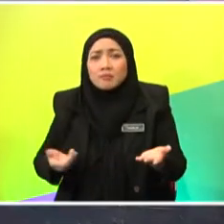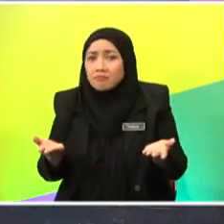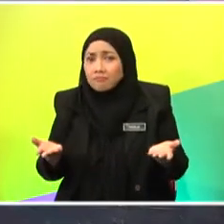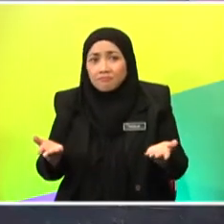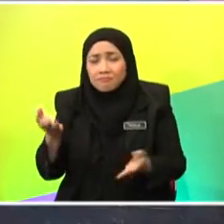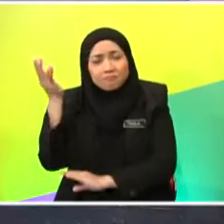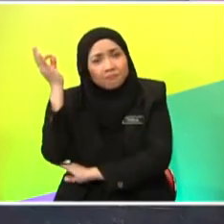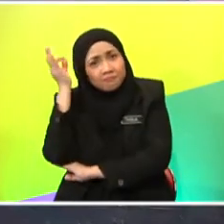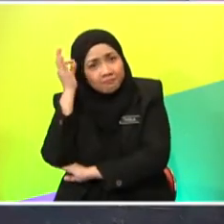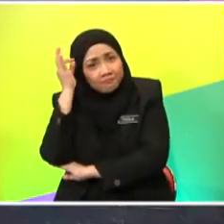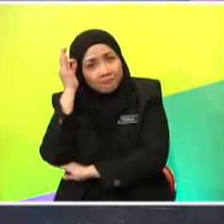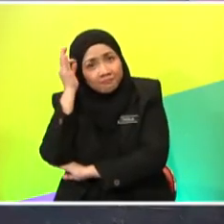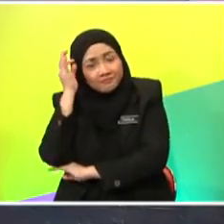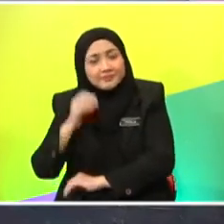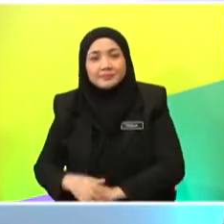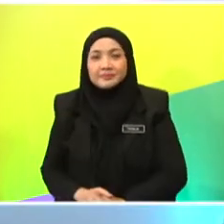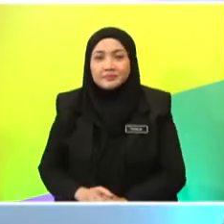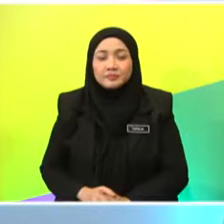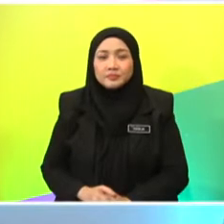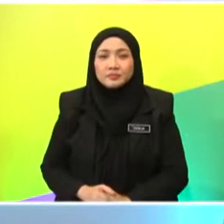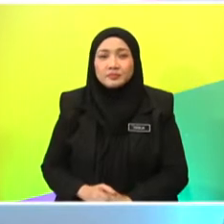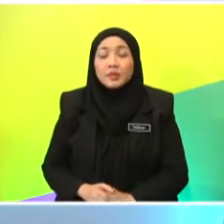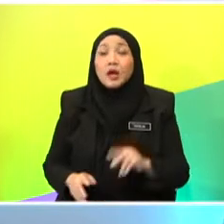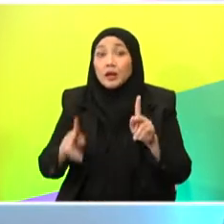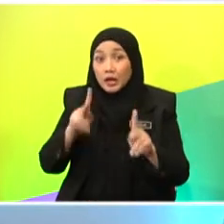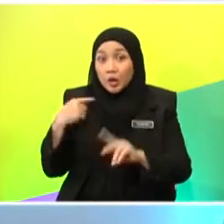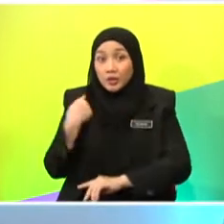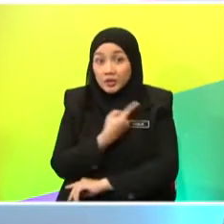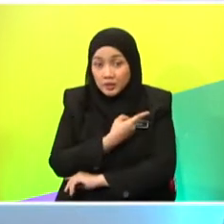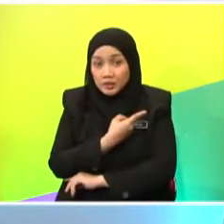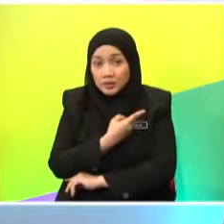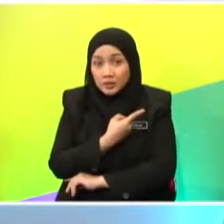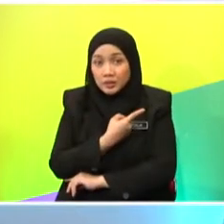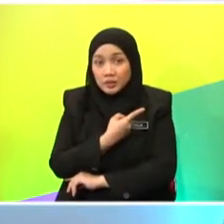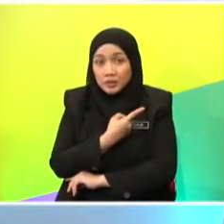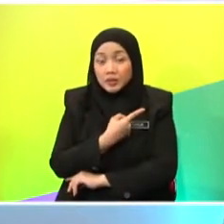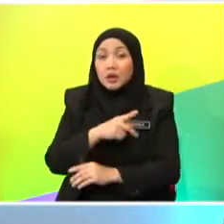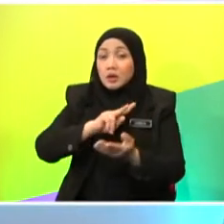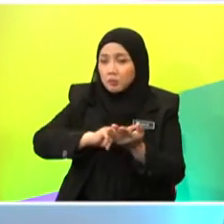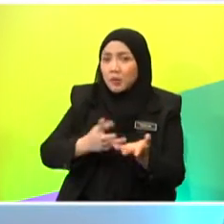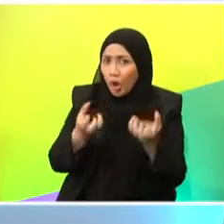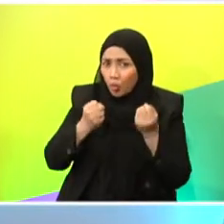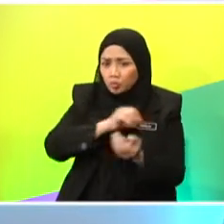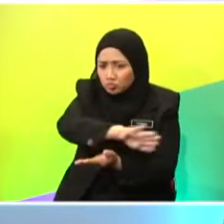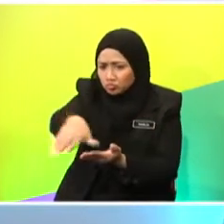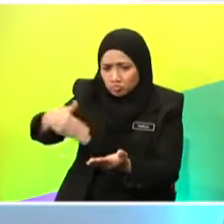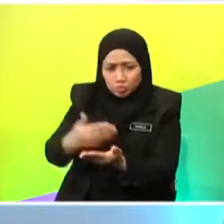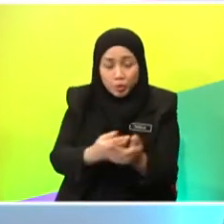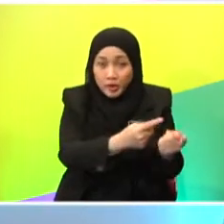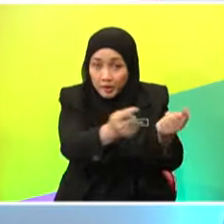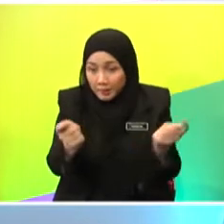oke bye kalau kita anak pastikan keadaan kita kemas itu bermain